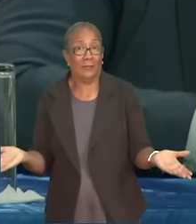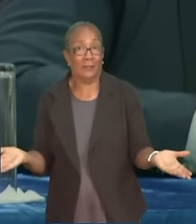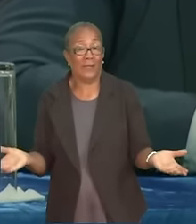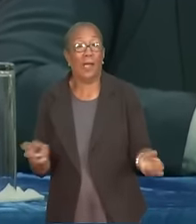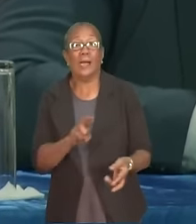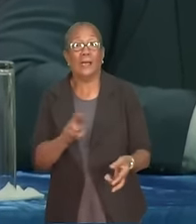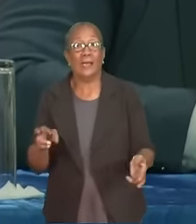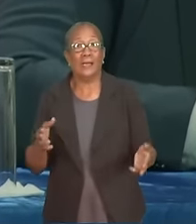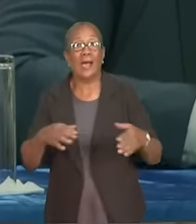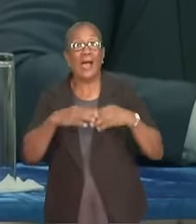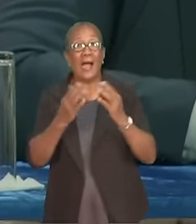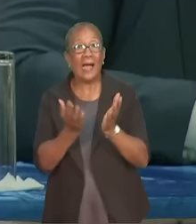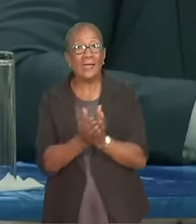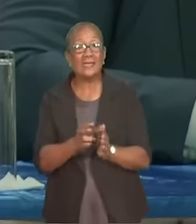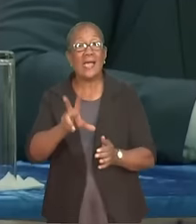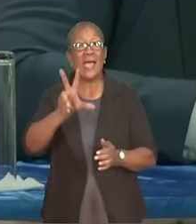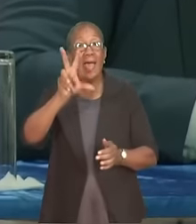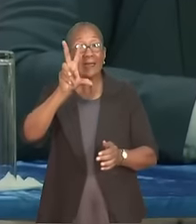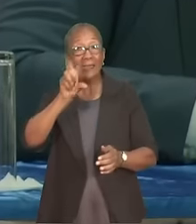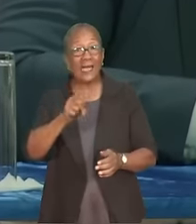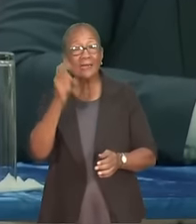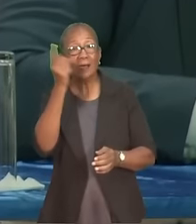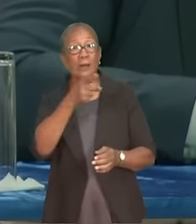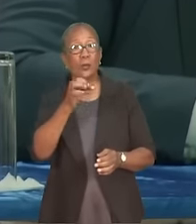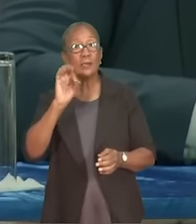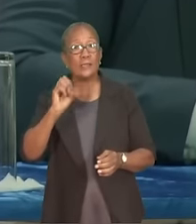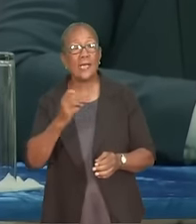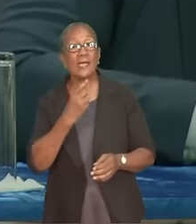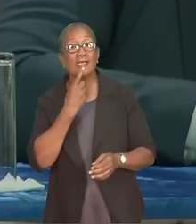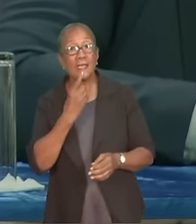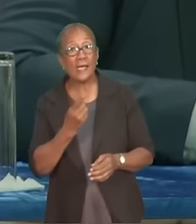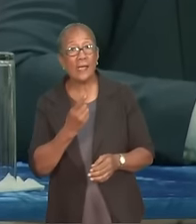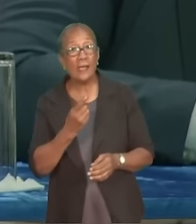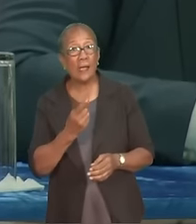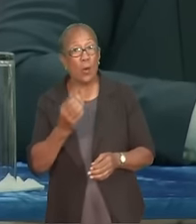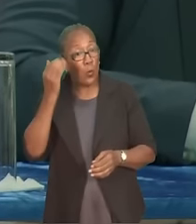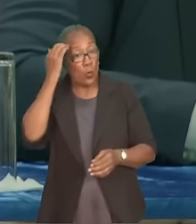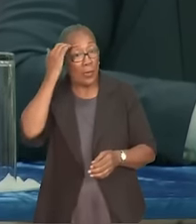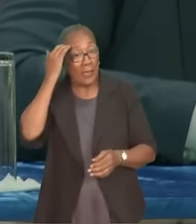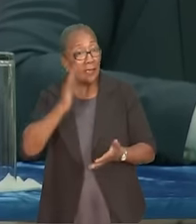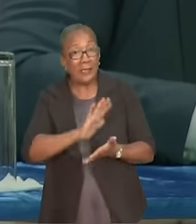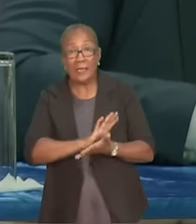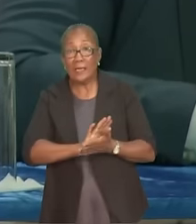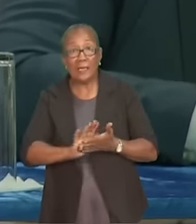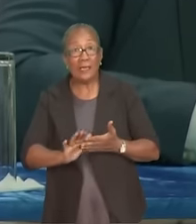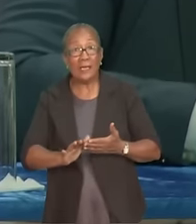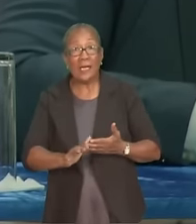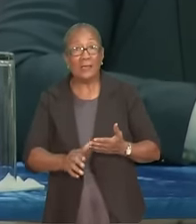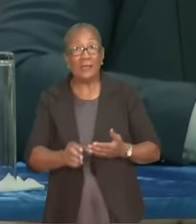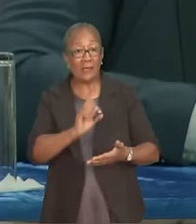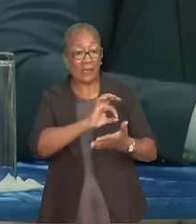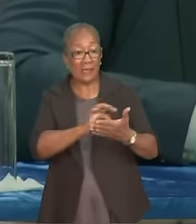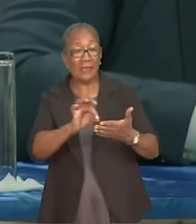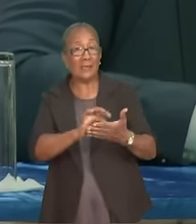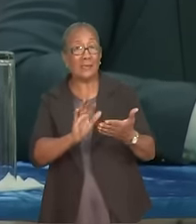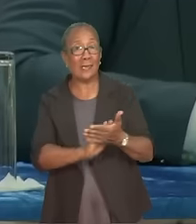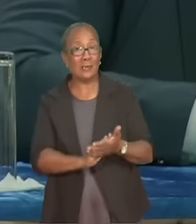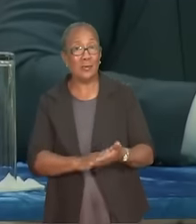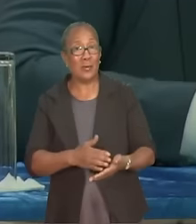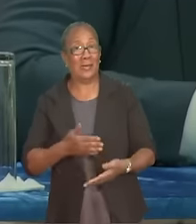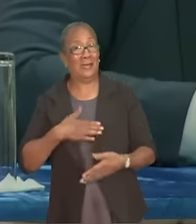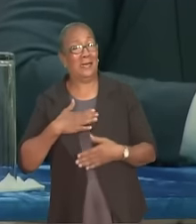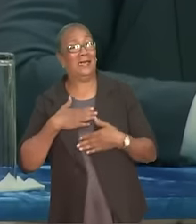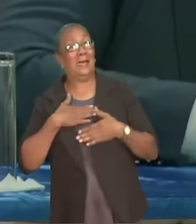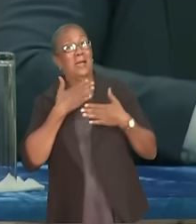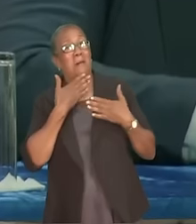reden. En 80% van die 32 zegt bijvoorbeeld dat ze nooit wisten dat er een registratie bestond. Grappig. Een